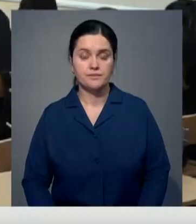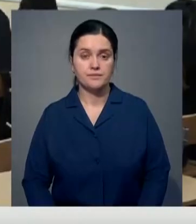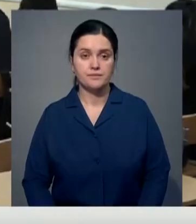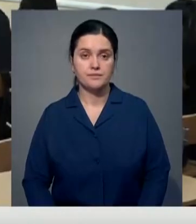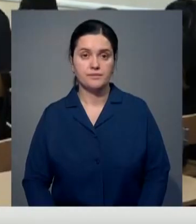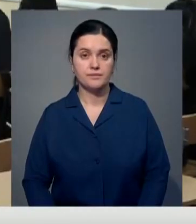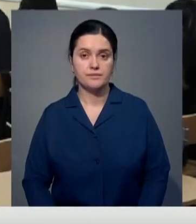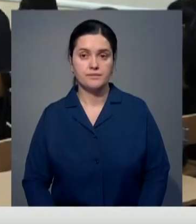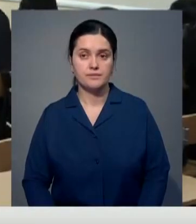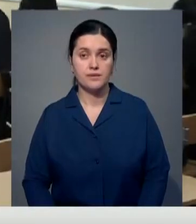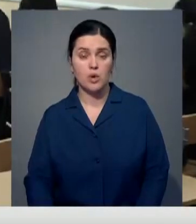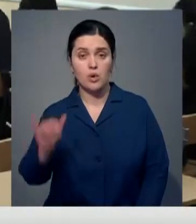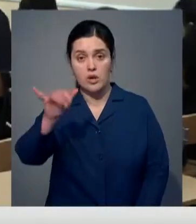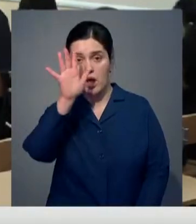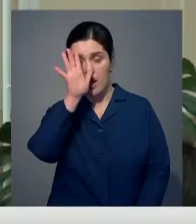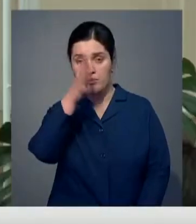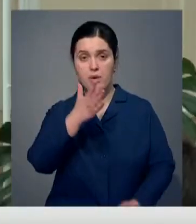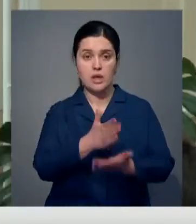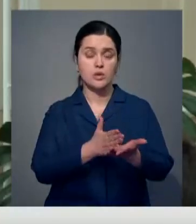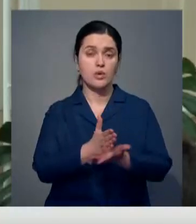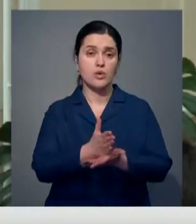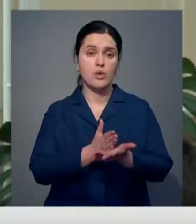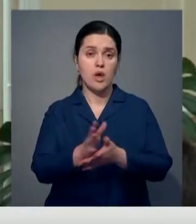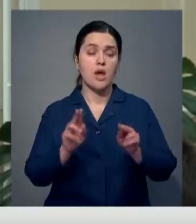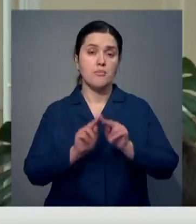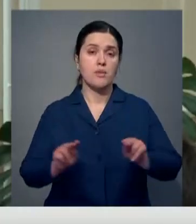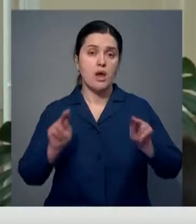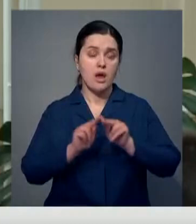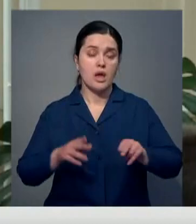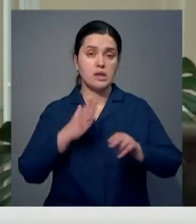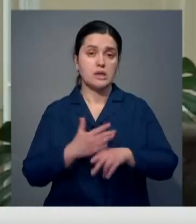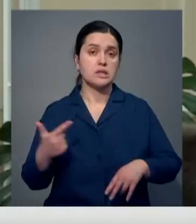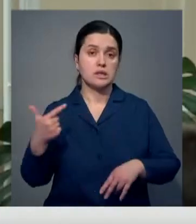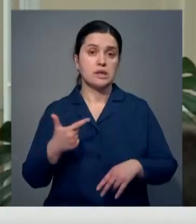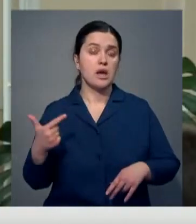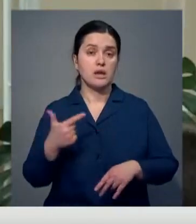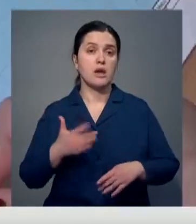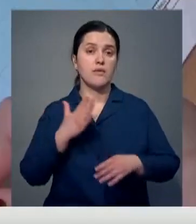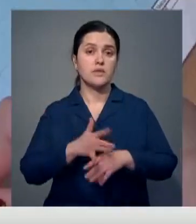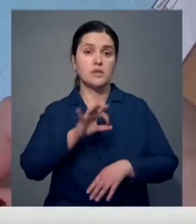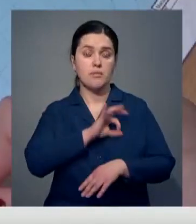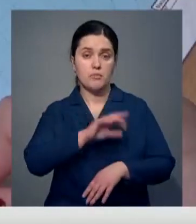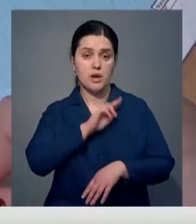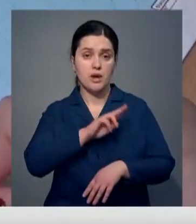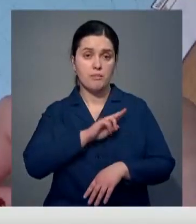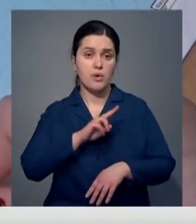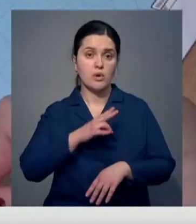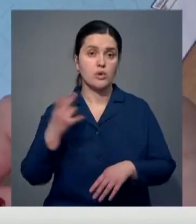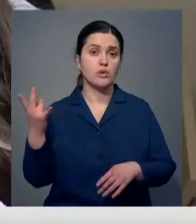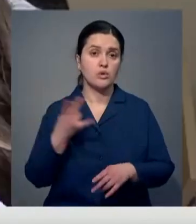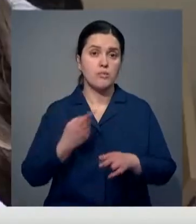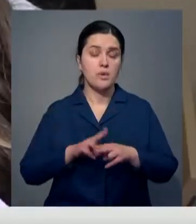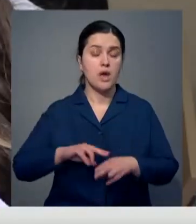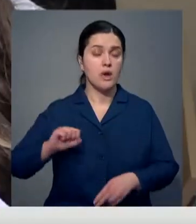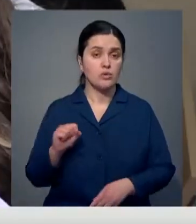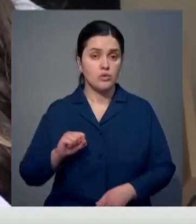Алена Шевченко имеет 5-летний педагогический стаж. В этой школе преподает географию. Говорит, для плодотворной работы с учениками нужно дружить. За эти качества